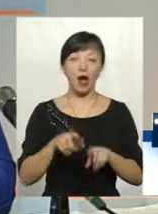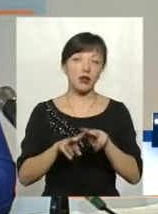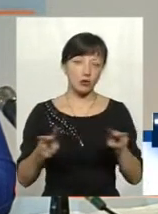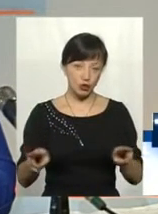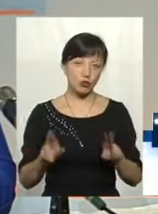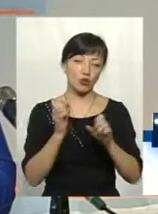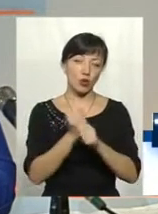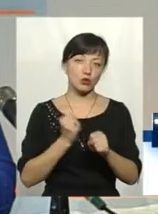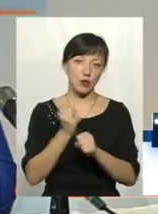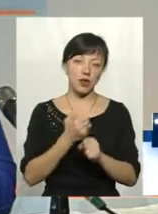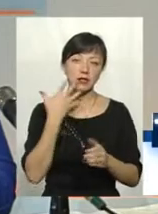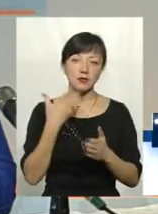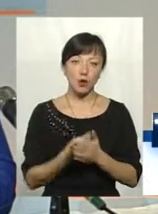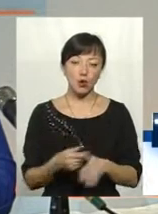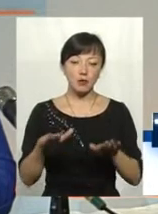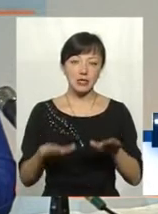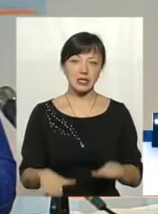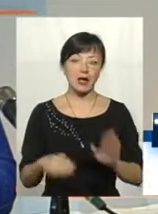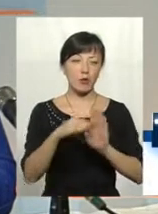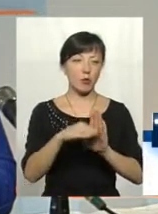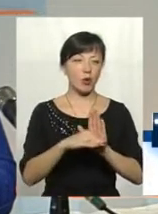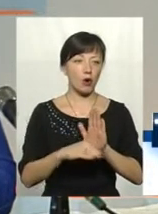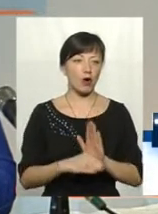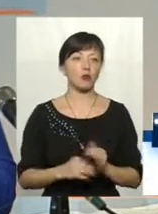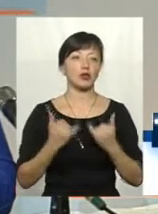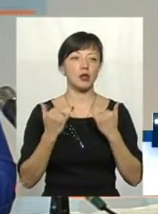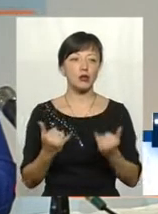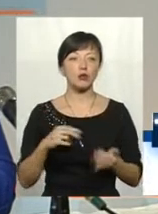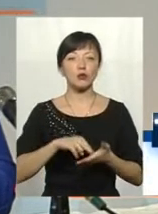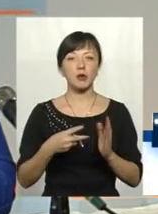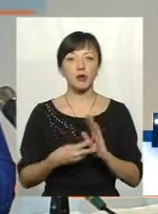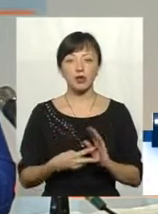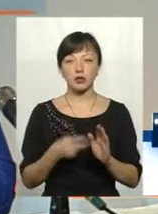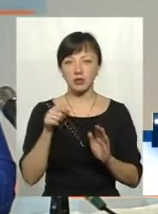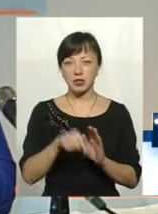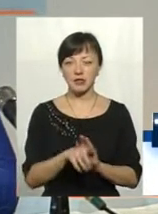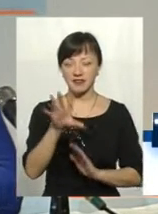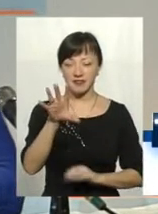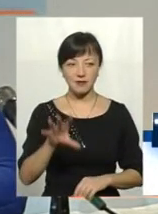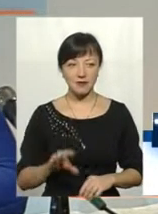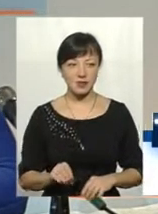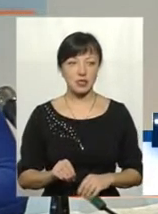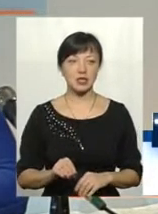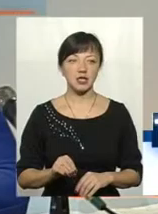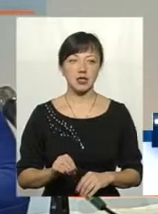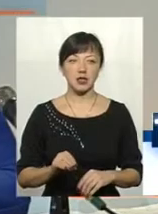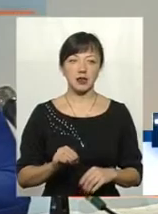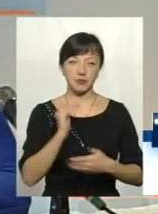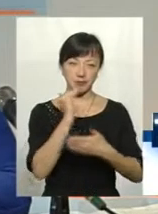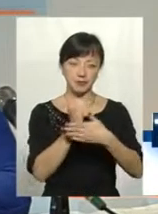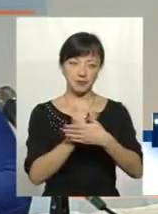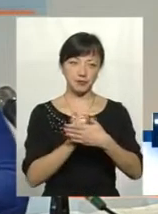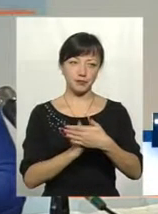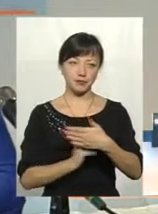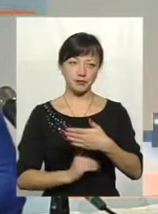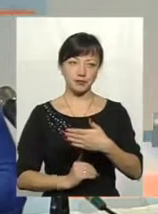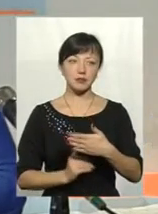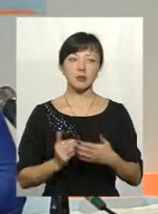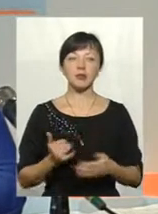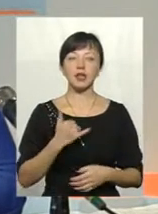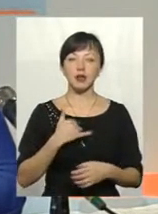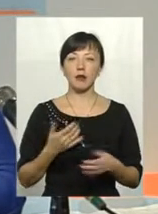чином будемо розробляти нашу програму для того, щоб передбачити у ній всі ті моменти, всі ті позиції, які